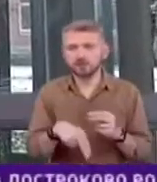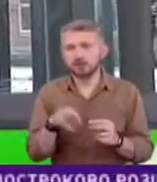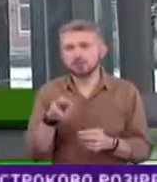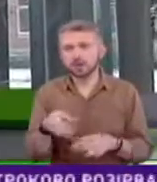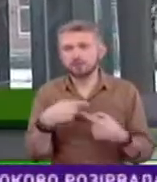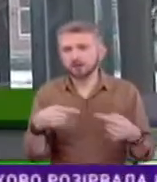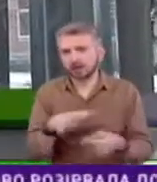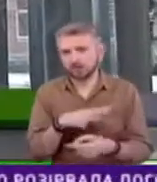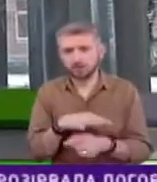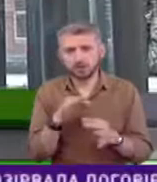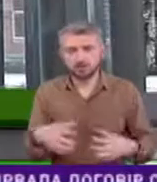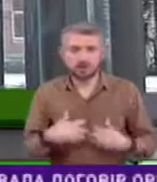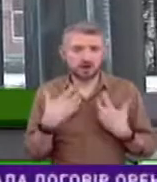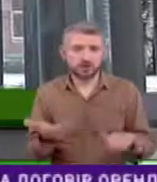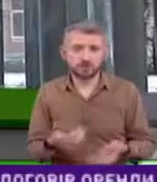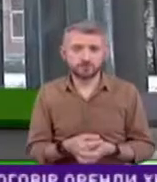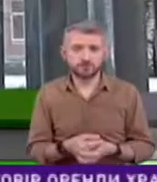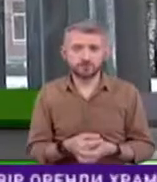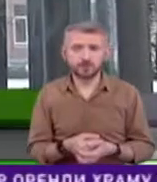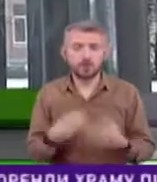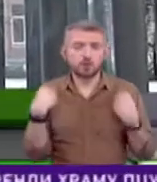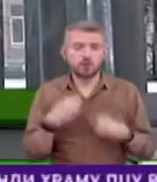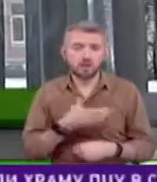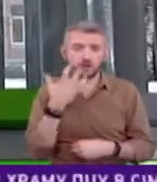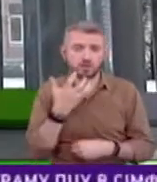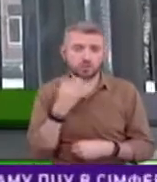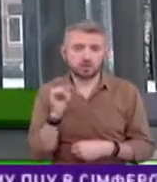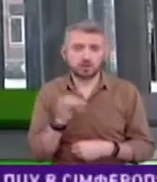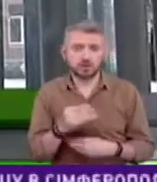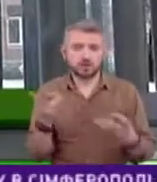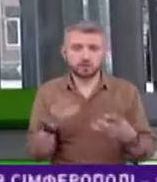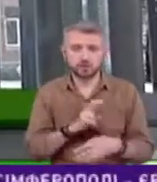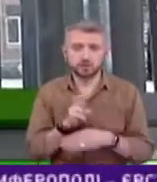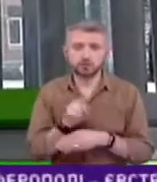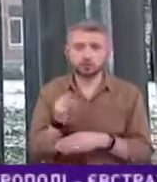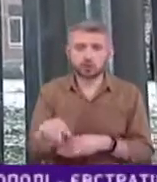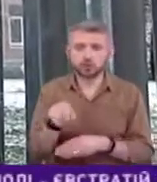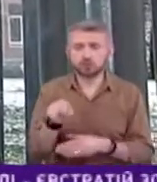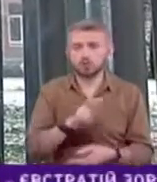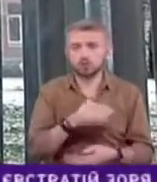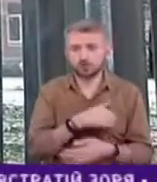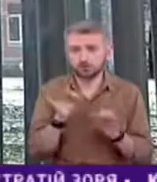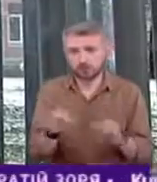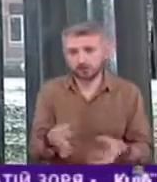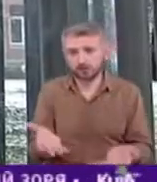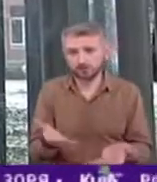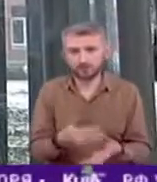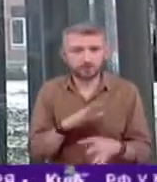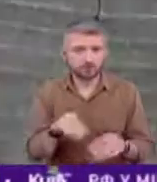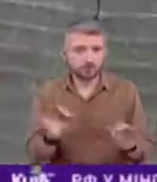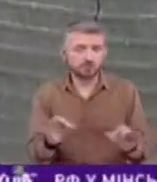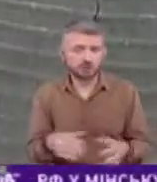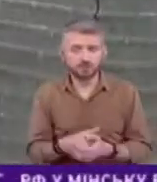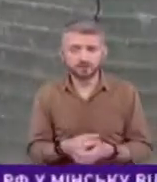буває, так що нічого страшного. Одягнутися тепло і треба йти туди, куди тобі хочеться. Правильно? Все